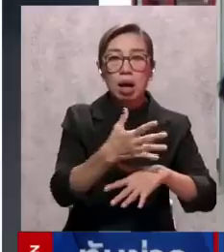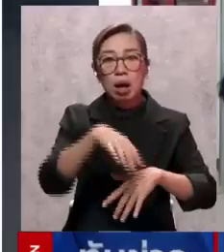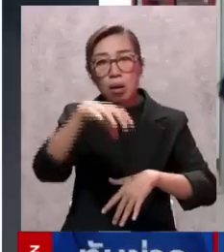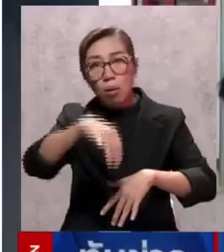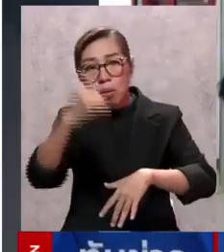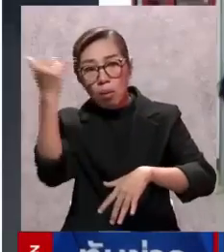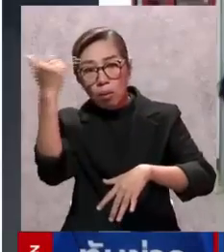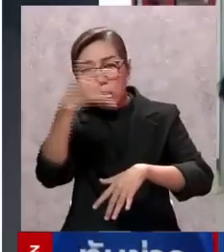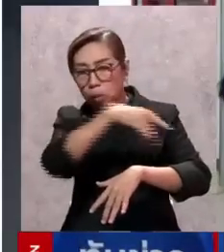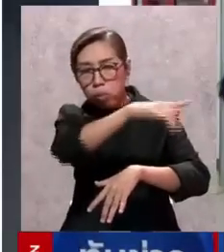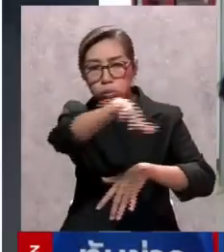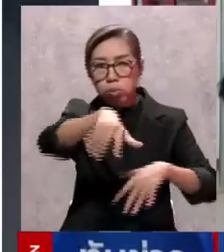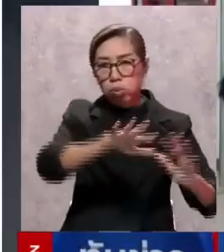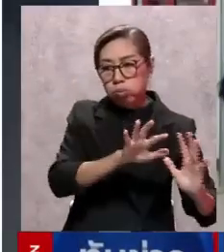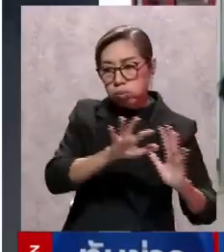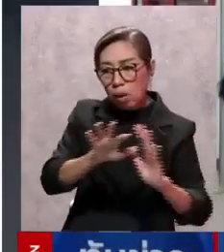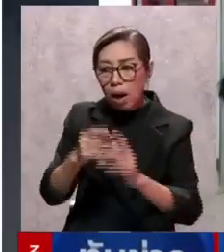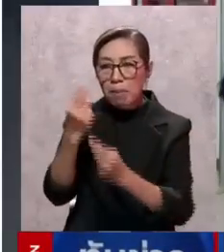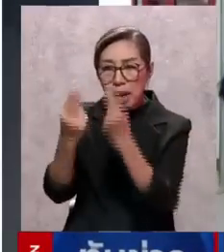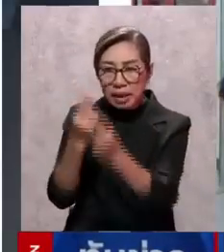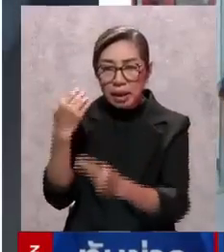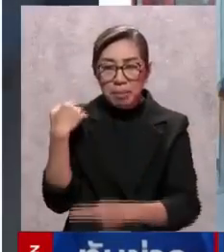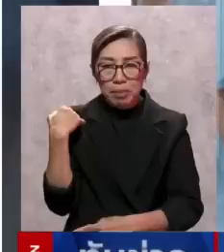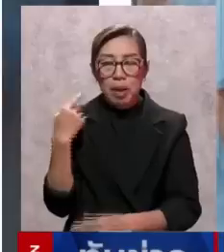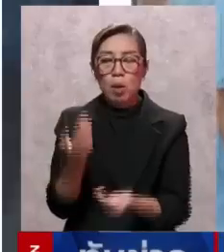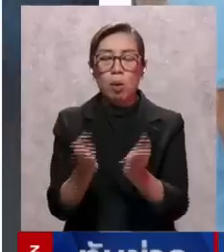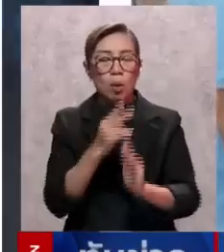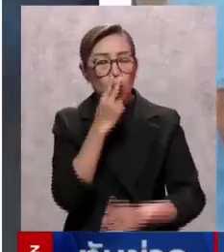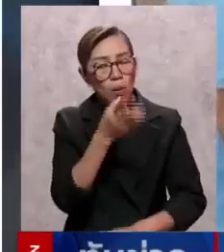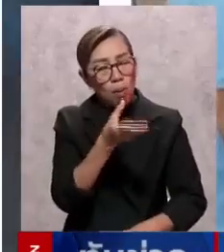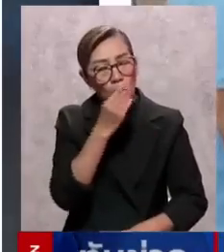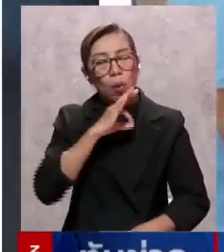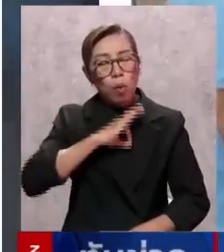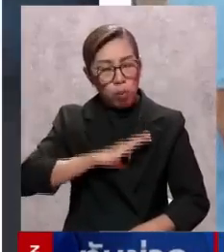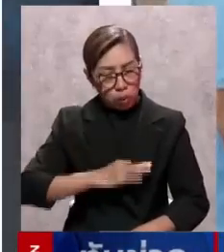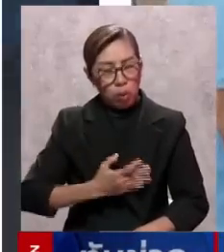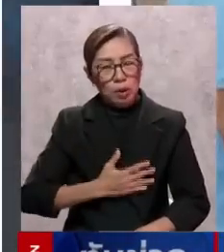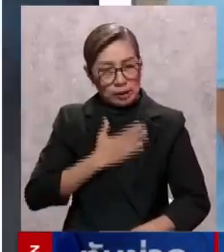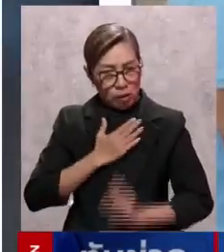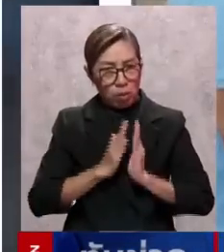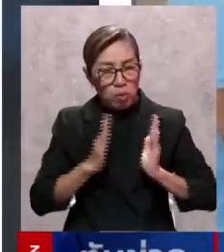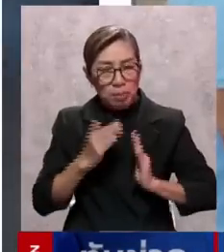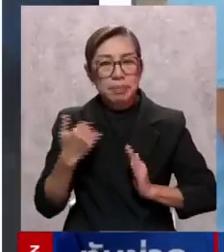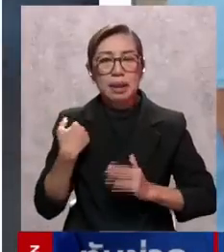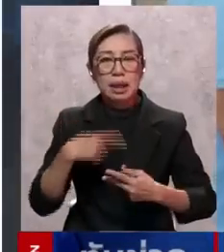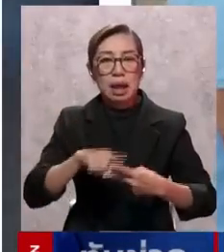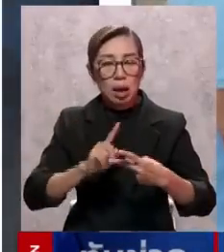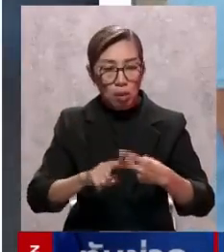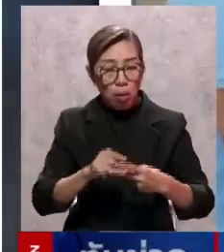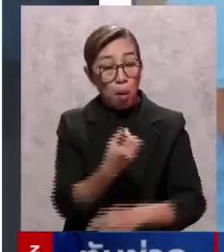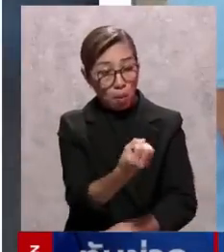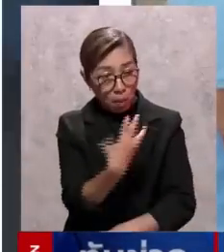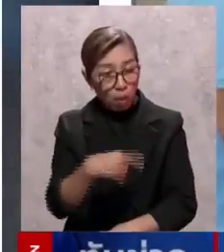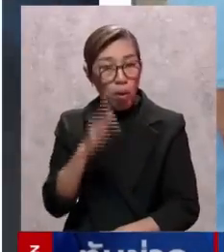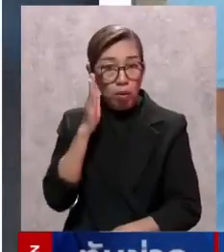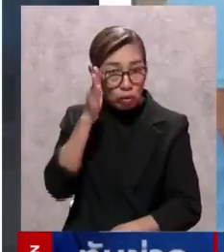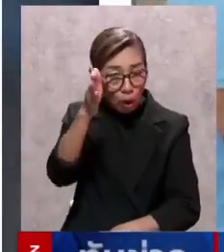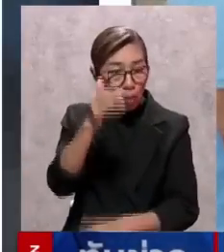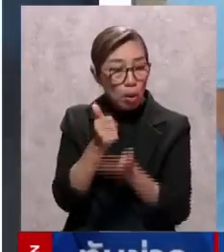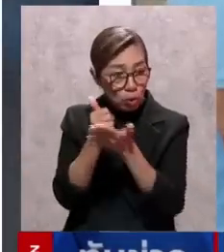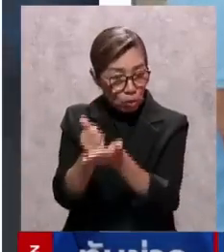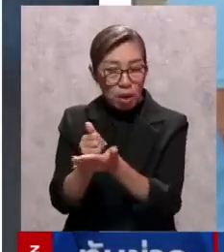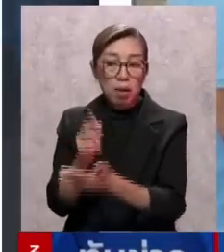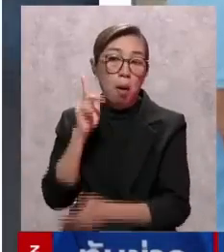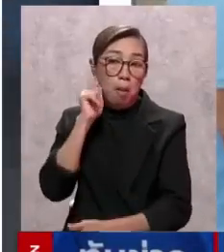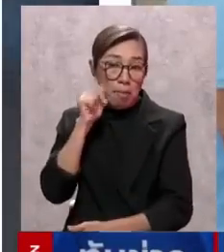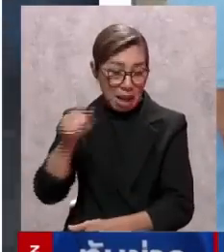าศยานไทยผู้ติดตามหน่วยงานต่างๆซาบซึ้งน้ำใจของทุกท่านนอกจากนี้ค่ะเรายังได้รับคำสัญญาในการช่วยเหลือดูแลการรักษา